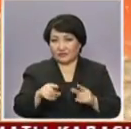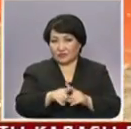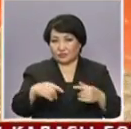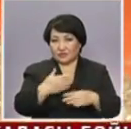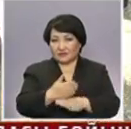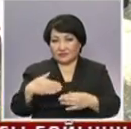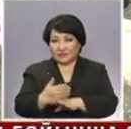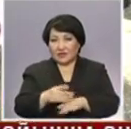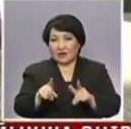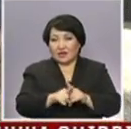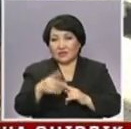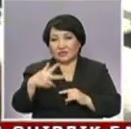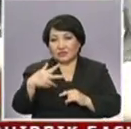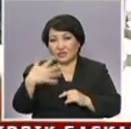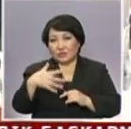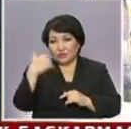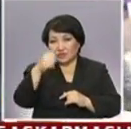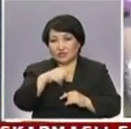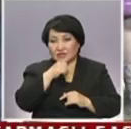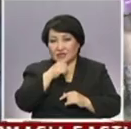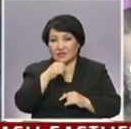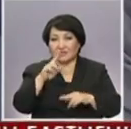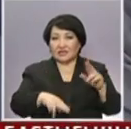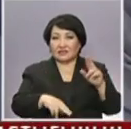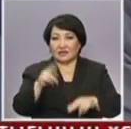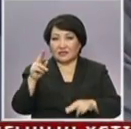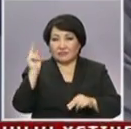салынған мектепті жөндеуге қауқарымыз келмейді деп ашық айтты.